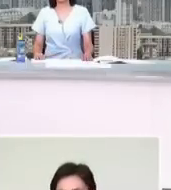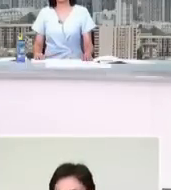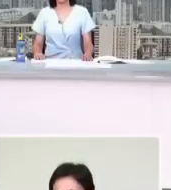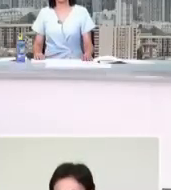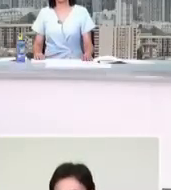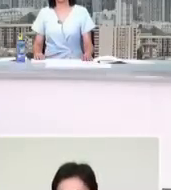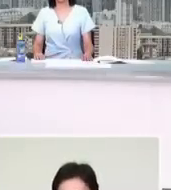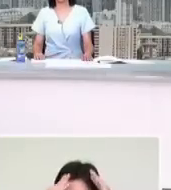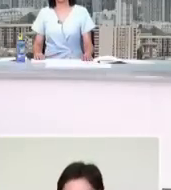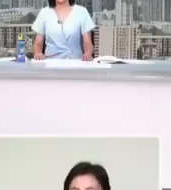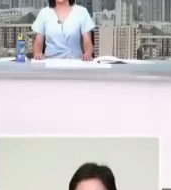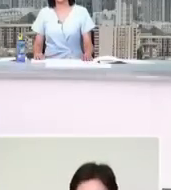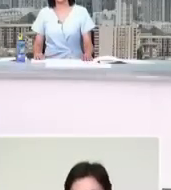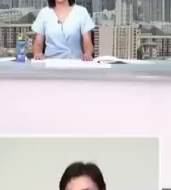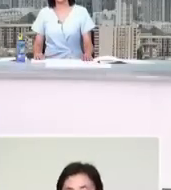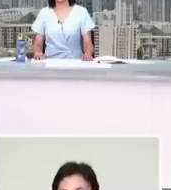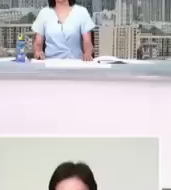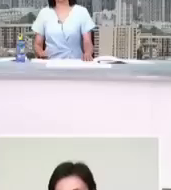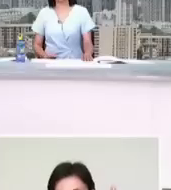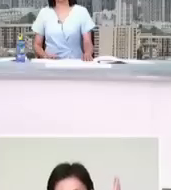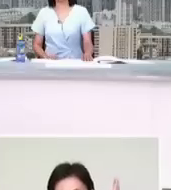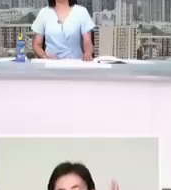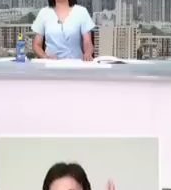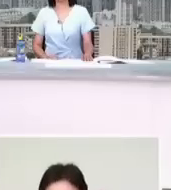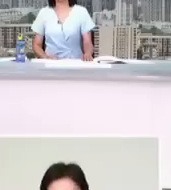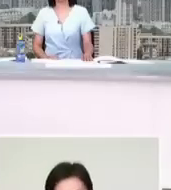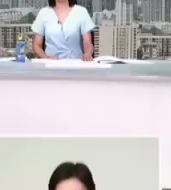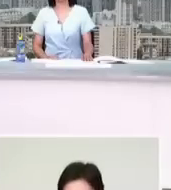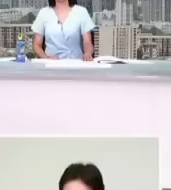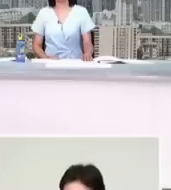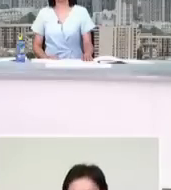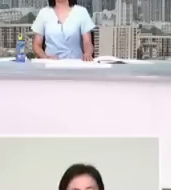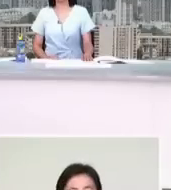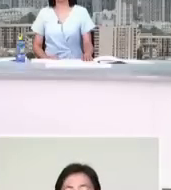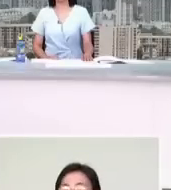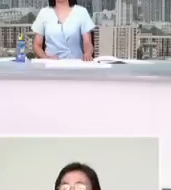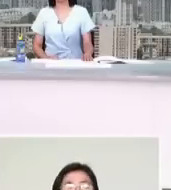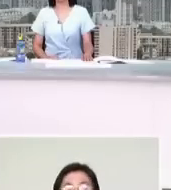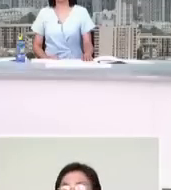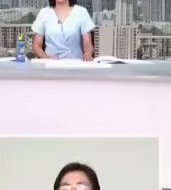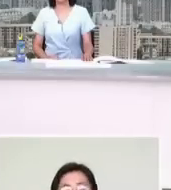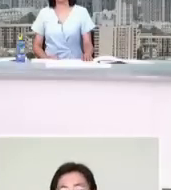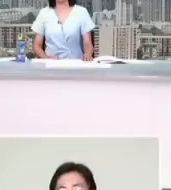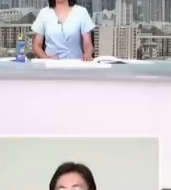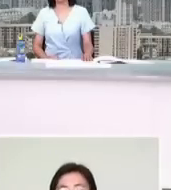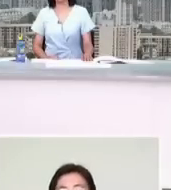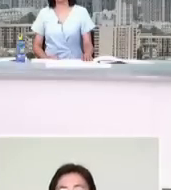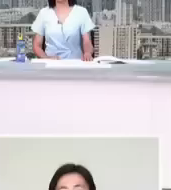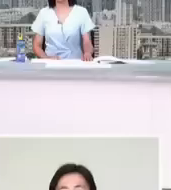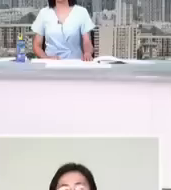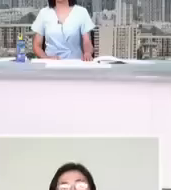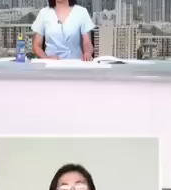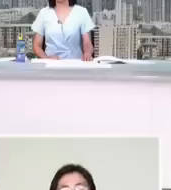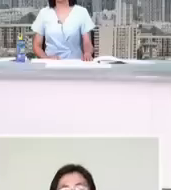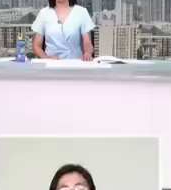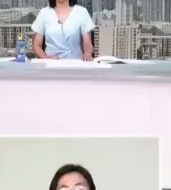ครองเวียดนามก็อ้างฟิลิปปินส์ก็อ้างบรูไนก็อ้างนะคะแล้วก็อีกหลายประเทศเลยนะคะเพราะฉะนั้นจีนเนี่ยเดินหน้าซ้อมรบเรียกว่าตั้งแต่เหนือจรด